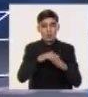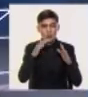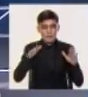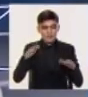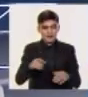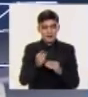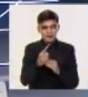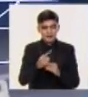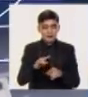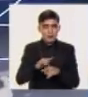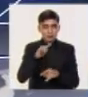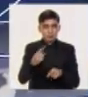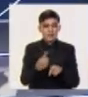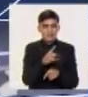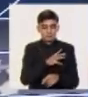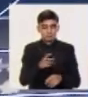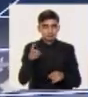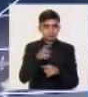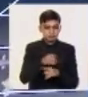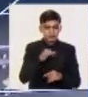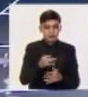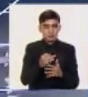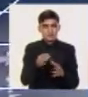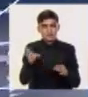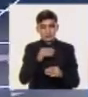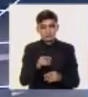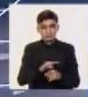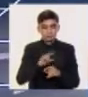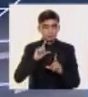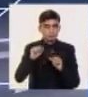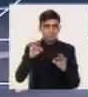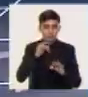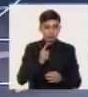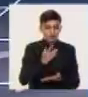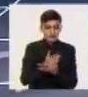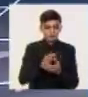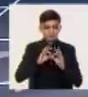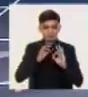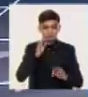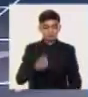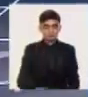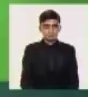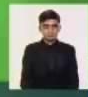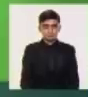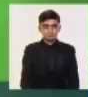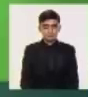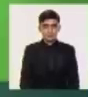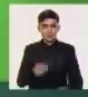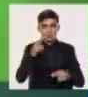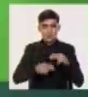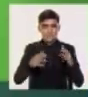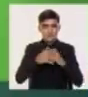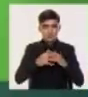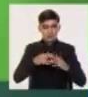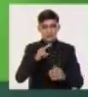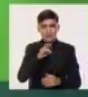первые 11 самолетов с миротворцами. И еще столько же ожидают вылета. Обо всем в нашем материале. Конец войны в